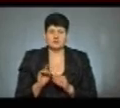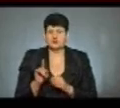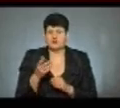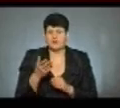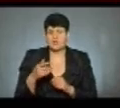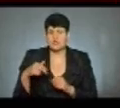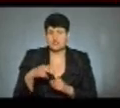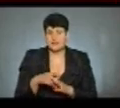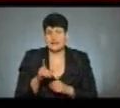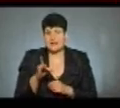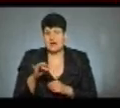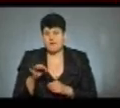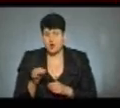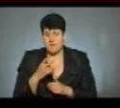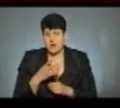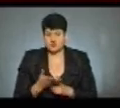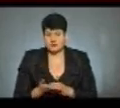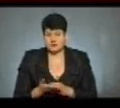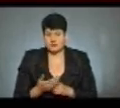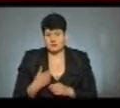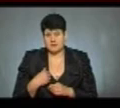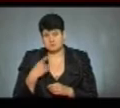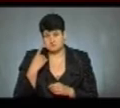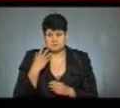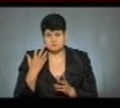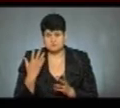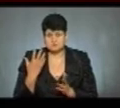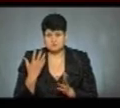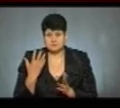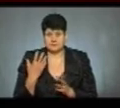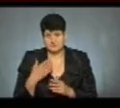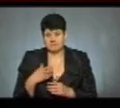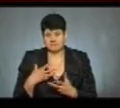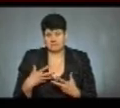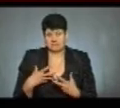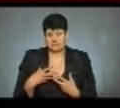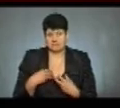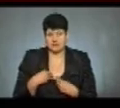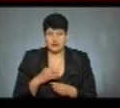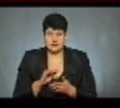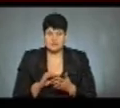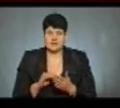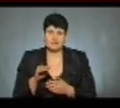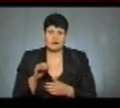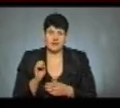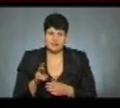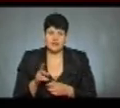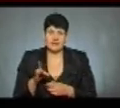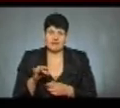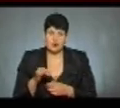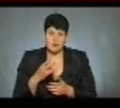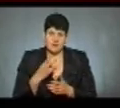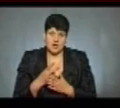йшли на Євробачення. І ми задумалися от, і надихнулися написати трек на Євробачення, і цього року ми